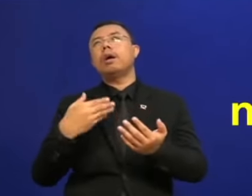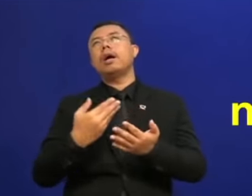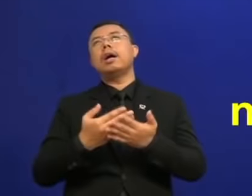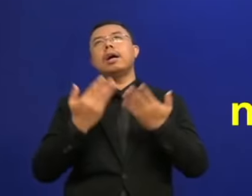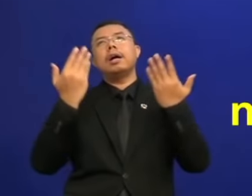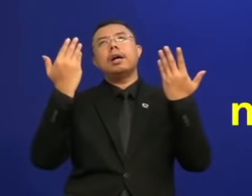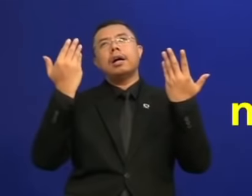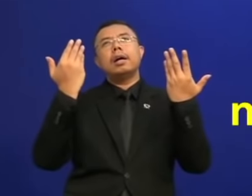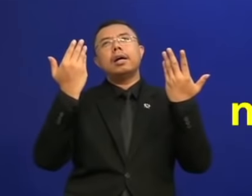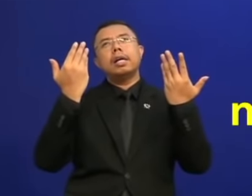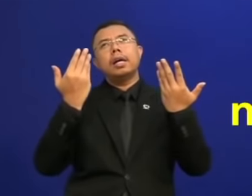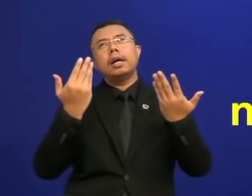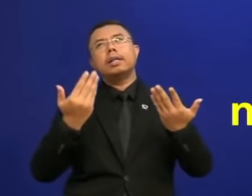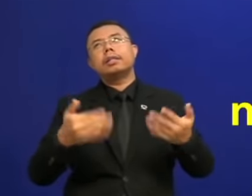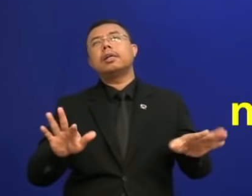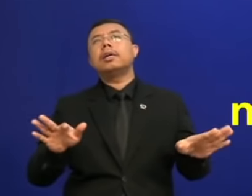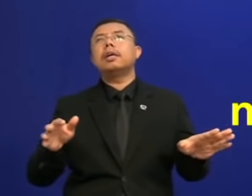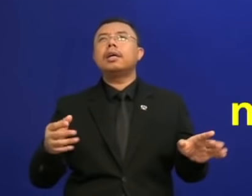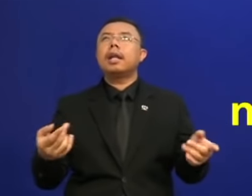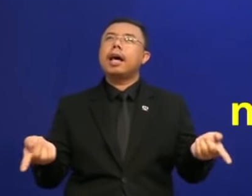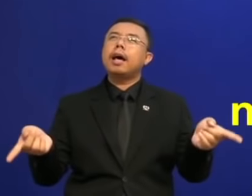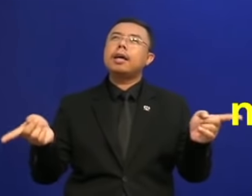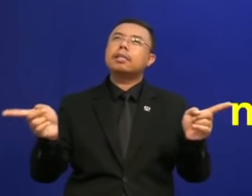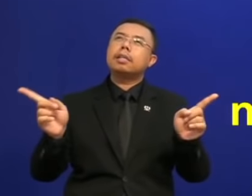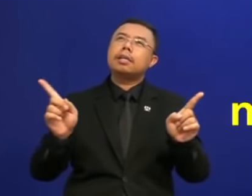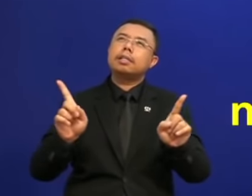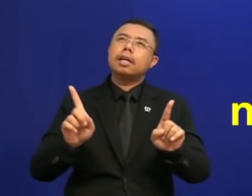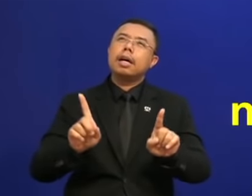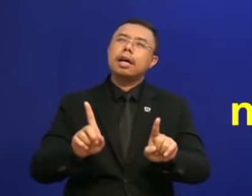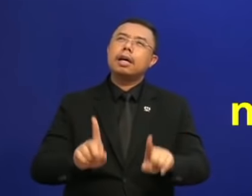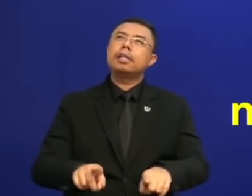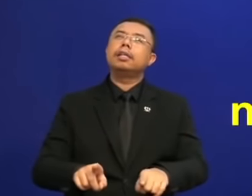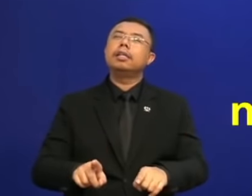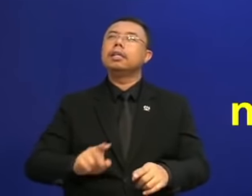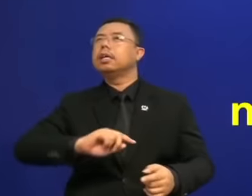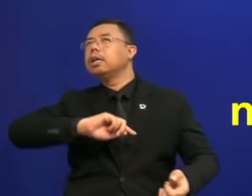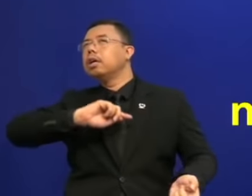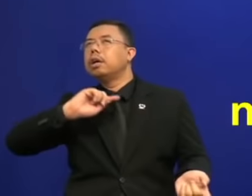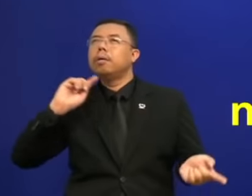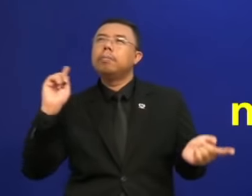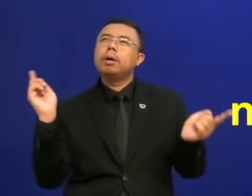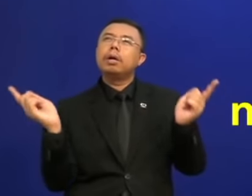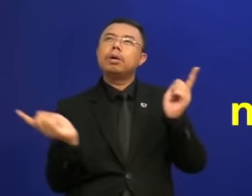Semua yang telah terjadi